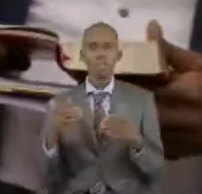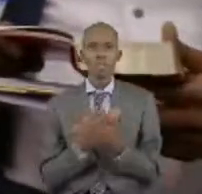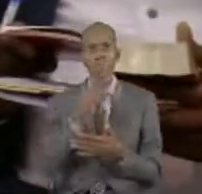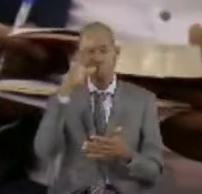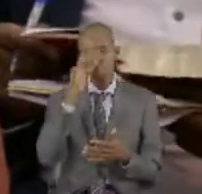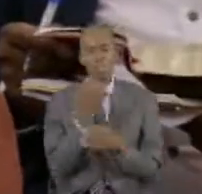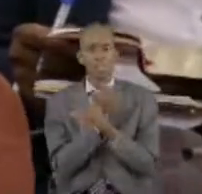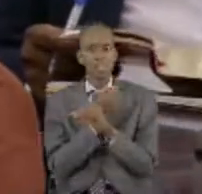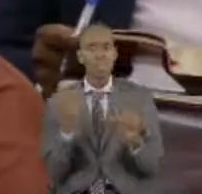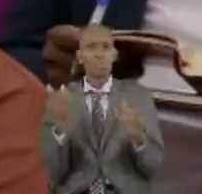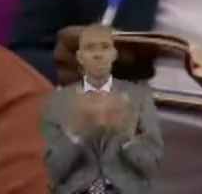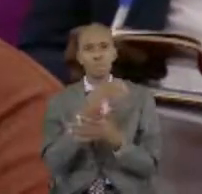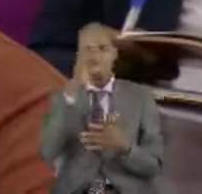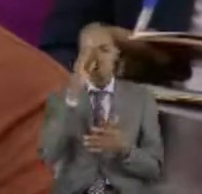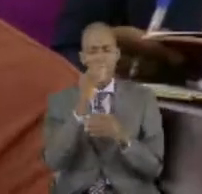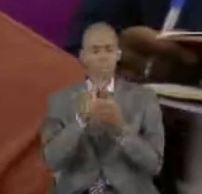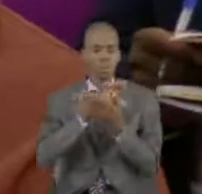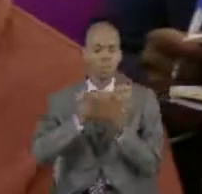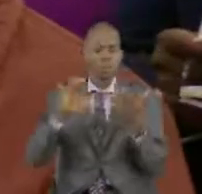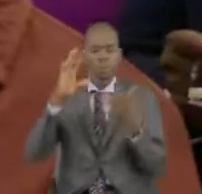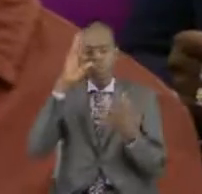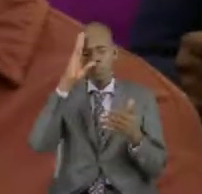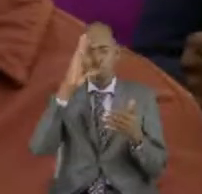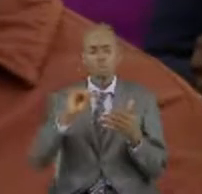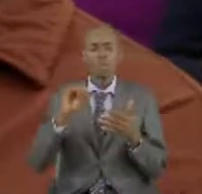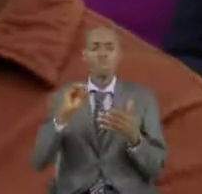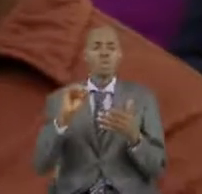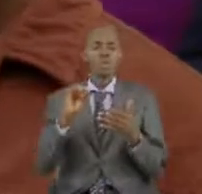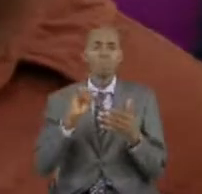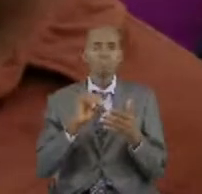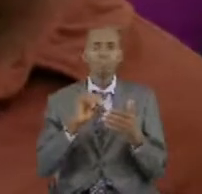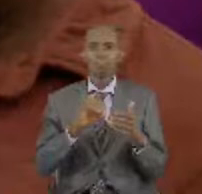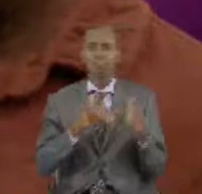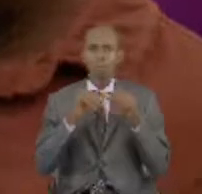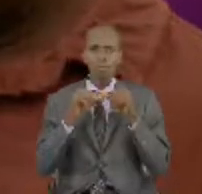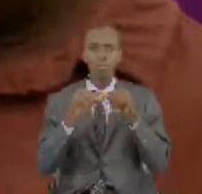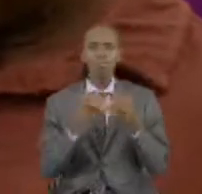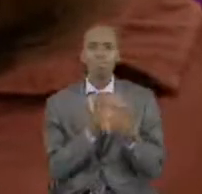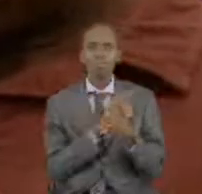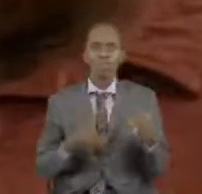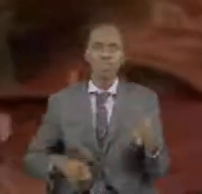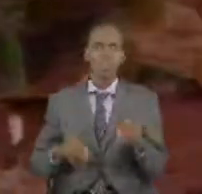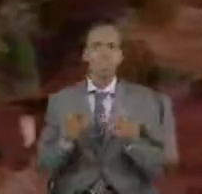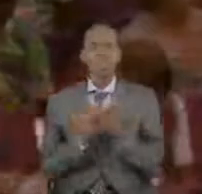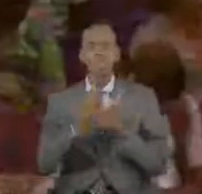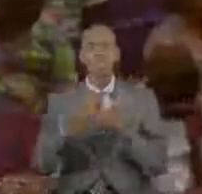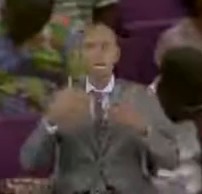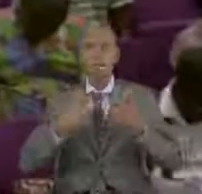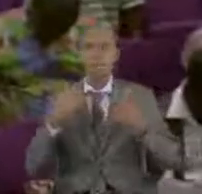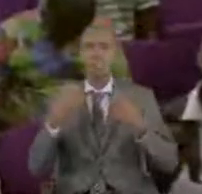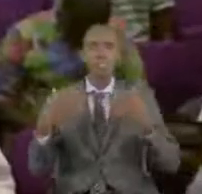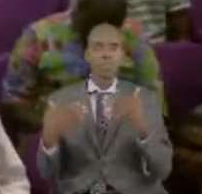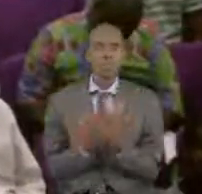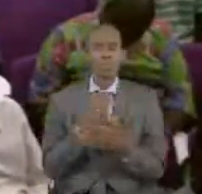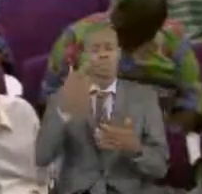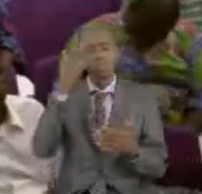sauver l'homme nouveau, sanctifier l'homme nouveau, ferme dans le Seigneur l'homme nouveau, et à être revêtu de l'homme